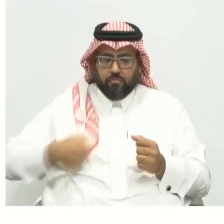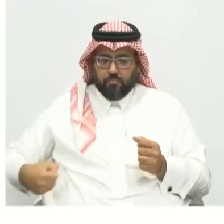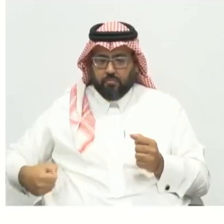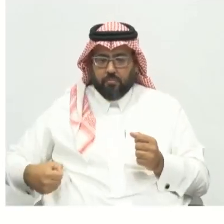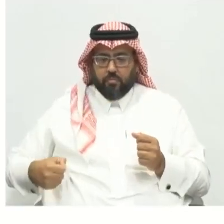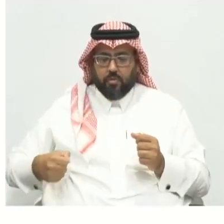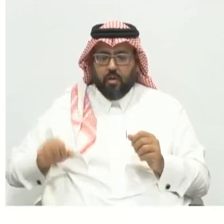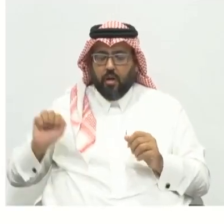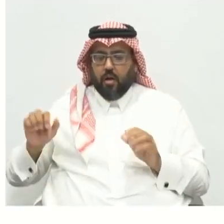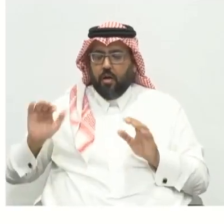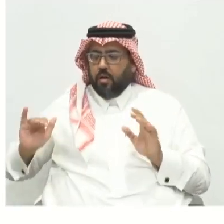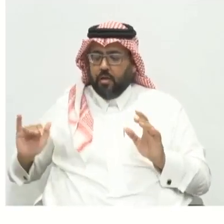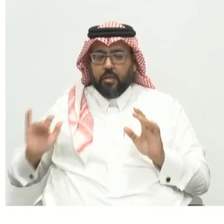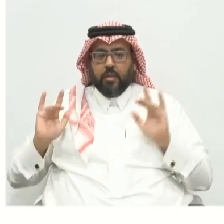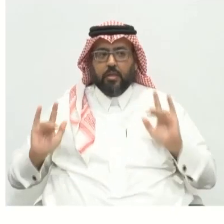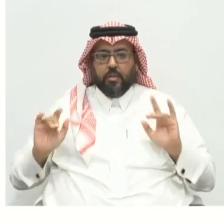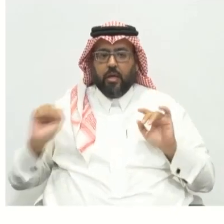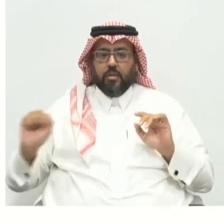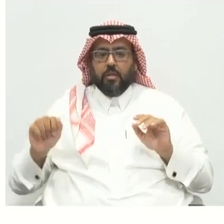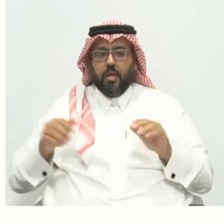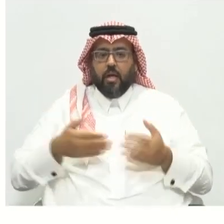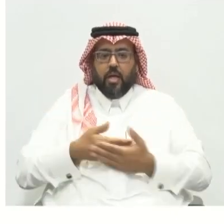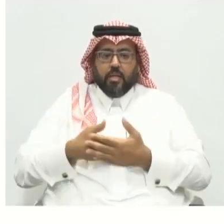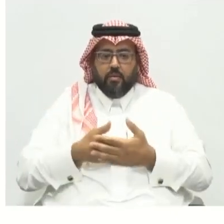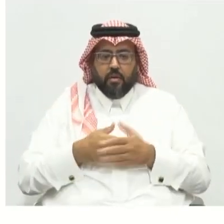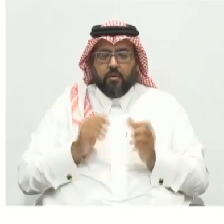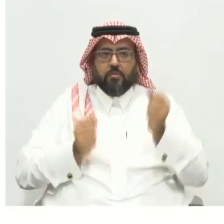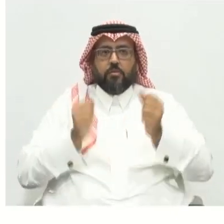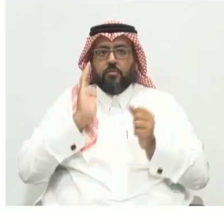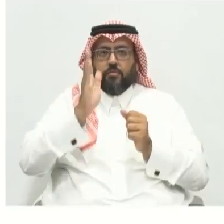والمقاعد المخصصه للاطفال اثناء السير على